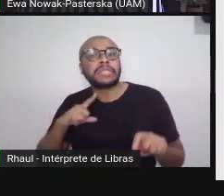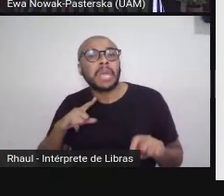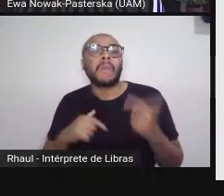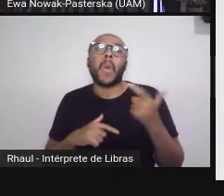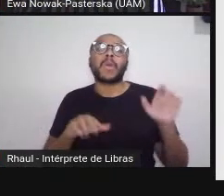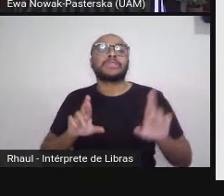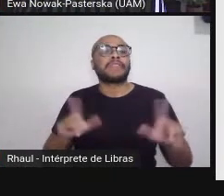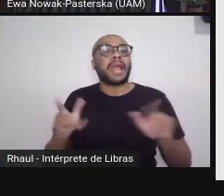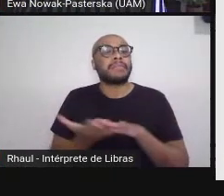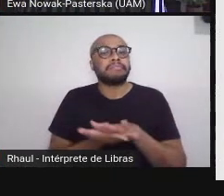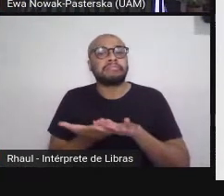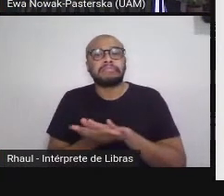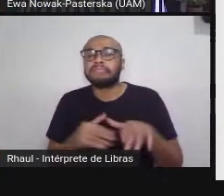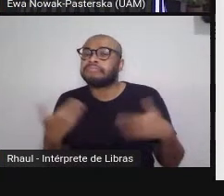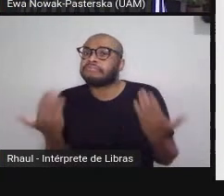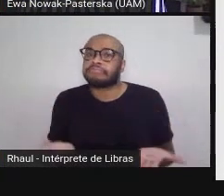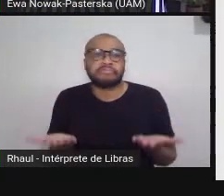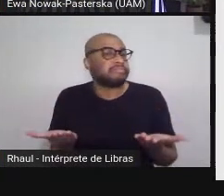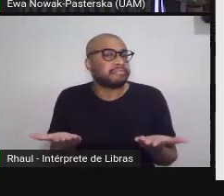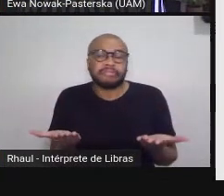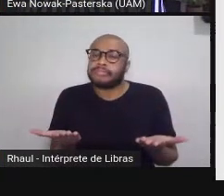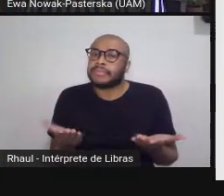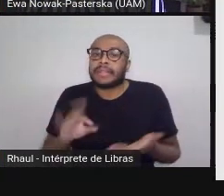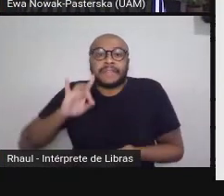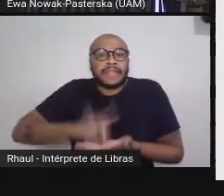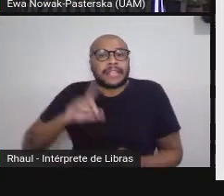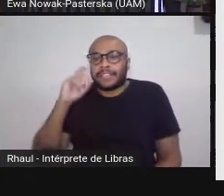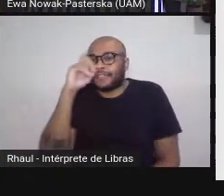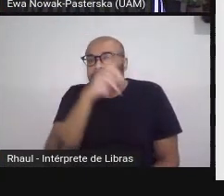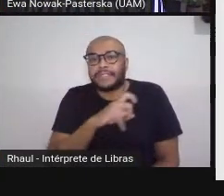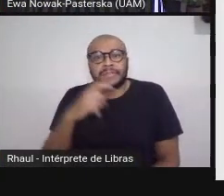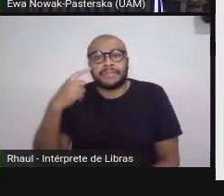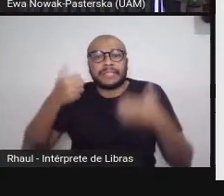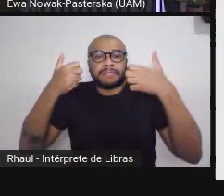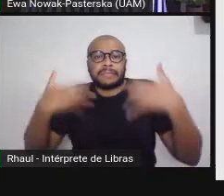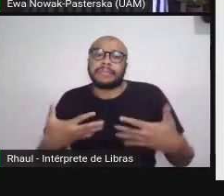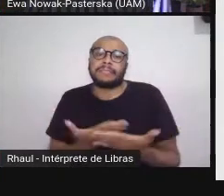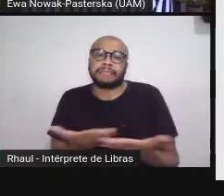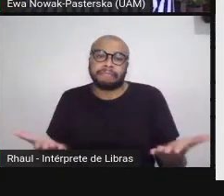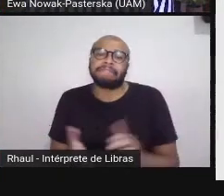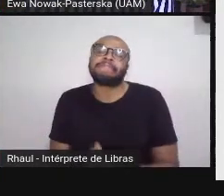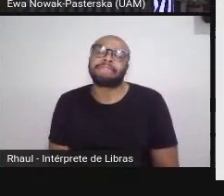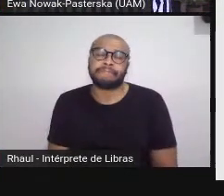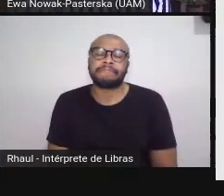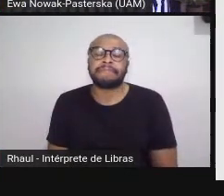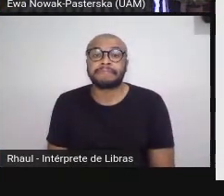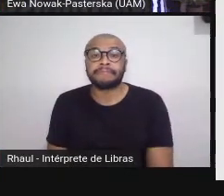maneira. É uma questão bastante difícil para definir.